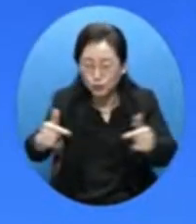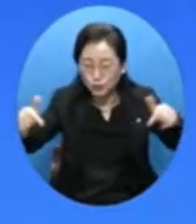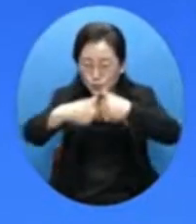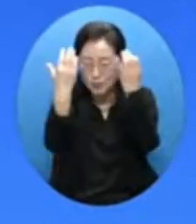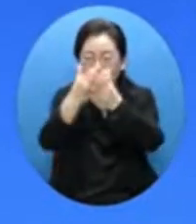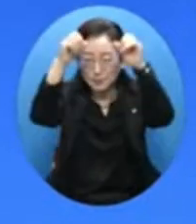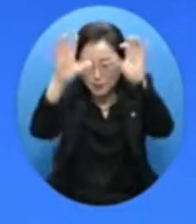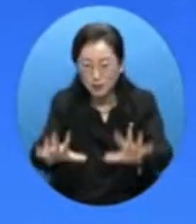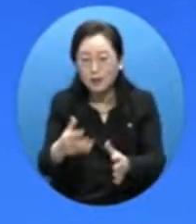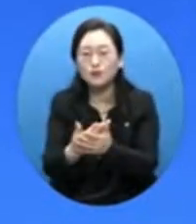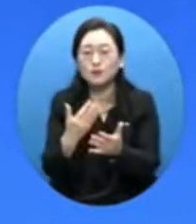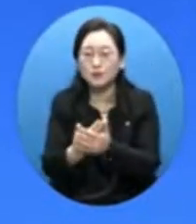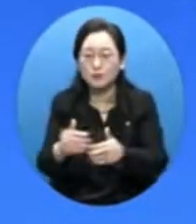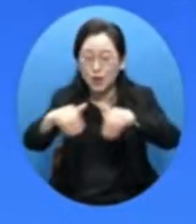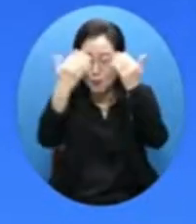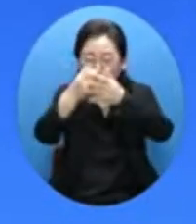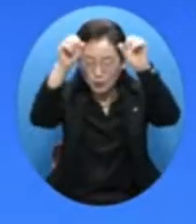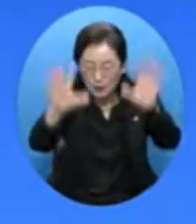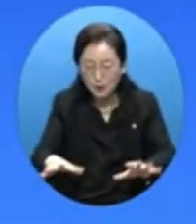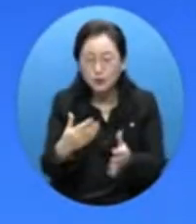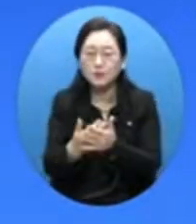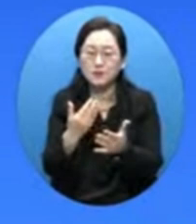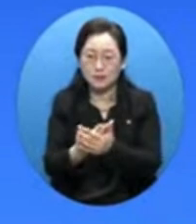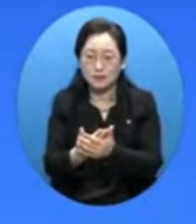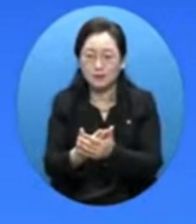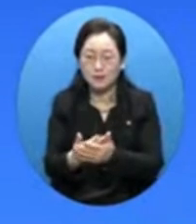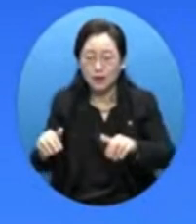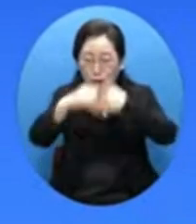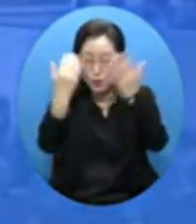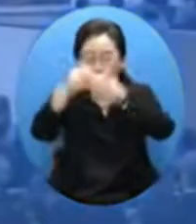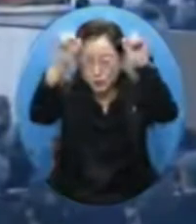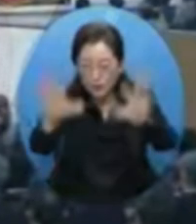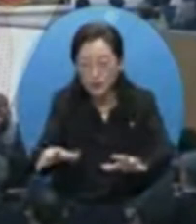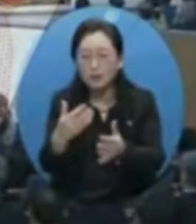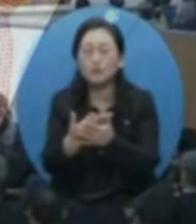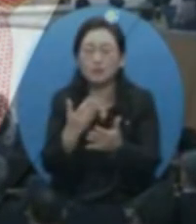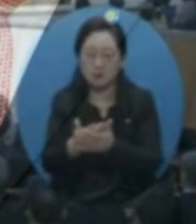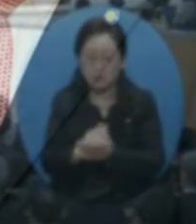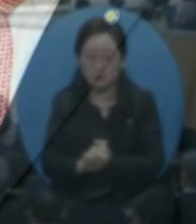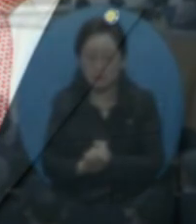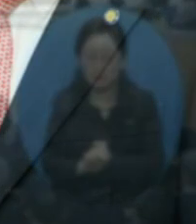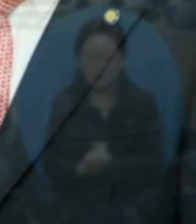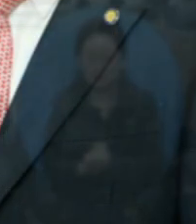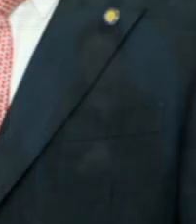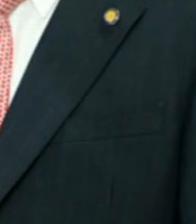임하게 하여 주옵소서. 우리 모두에게 임하게 하여 주옵소서. 우리 모두에게 임하게 하여 주옵소서.